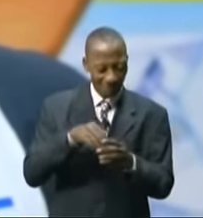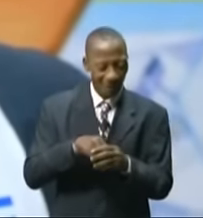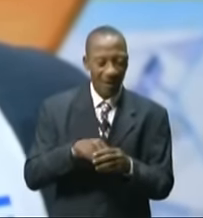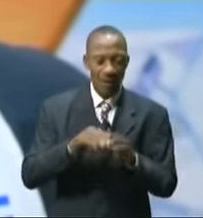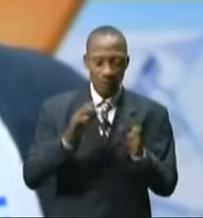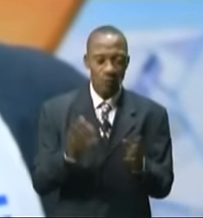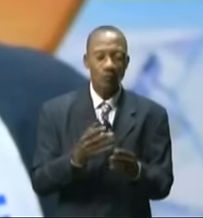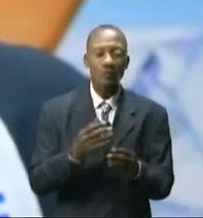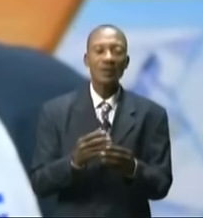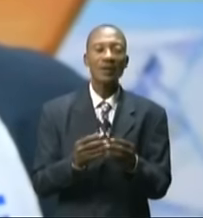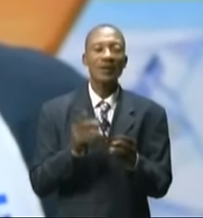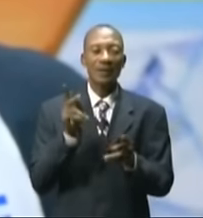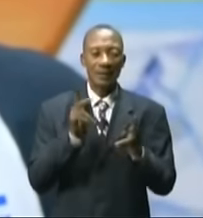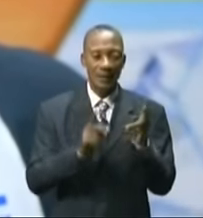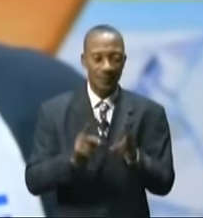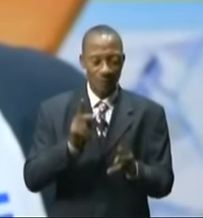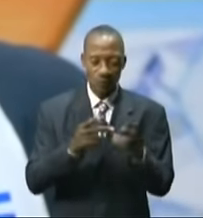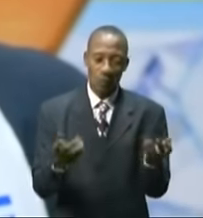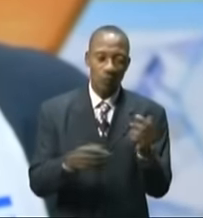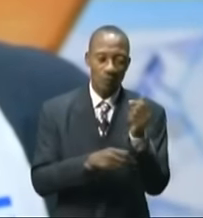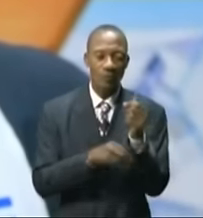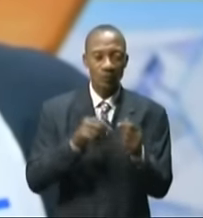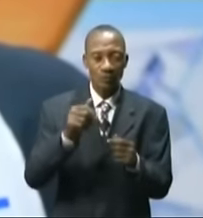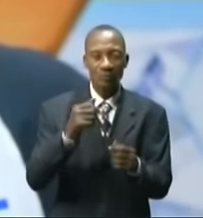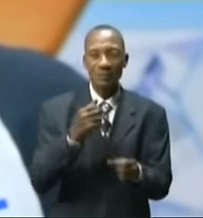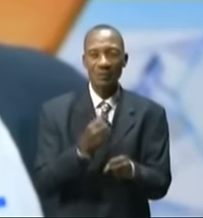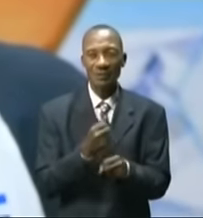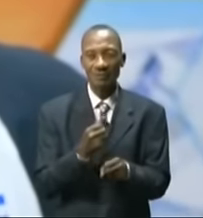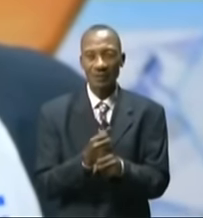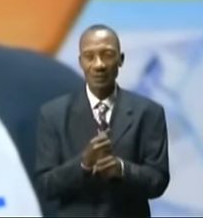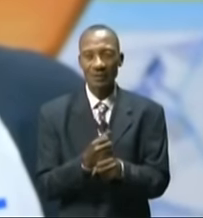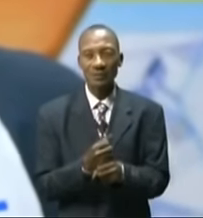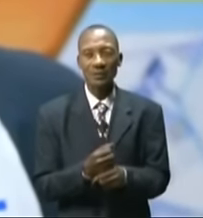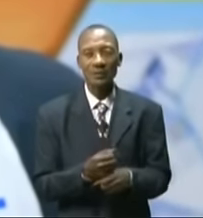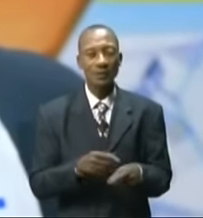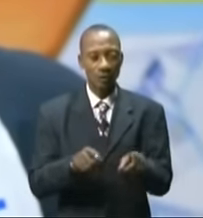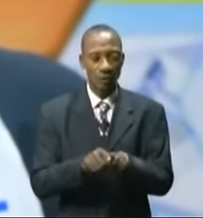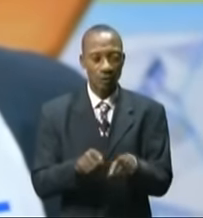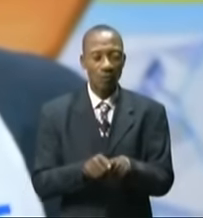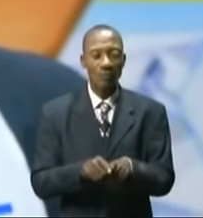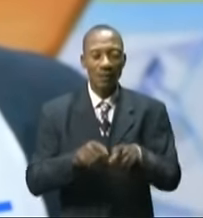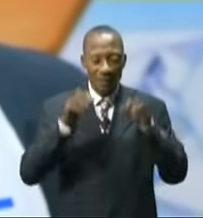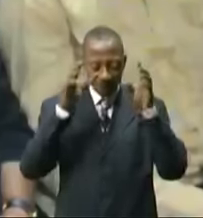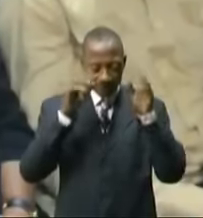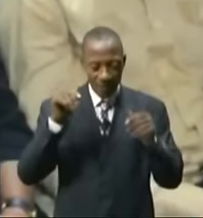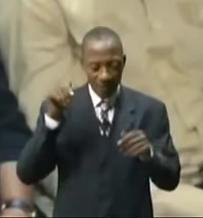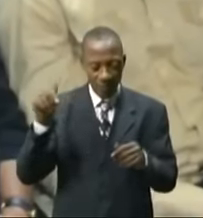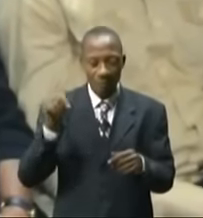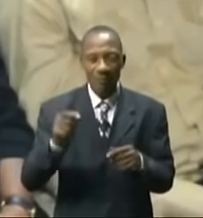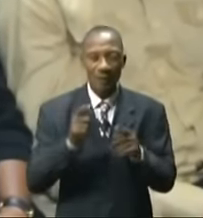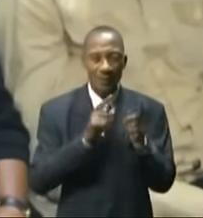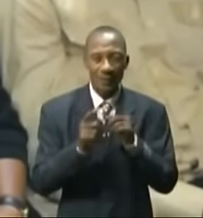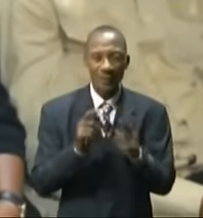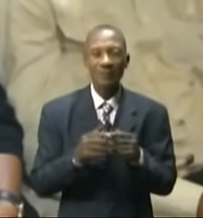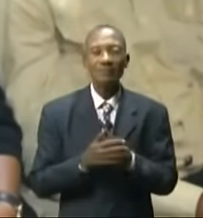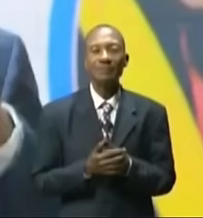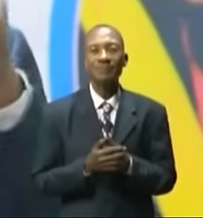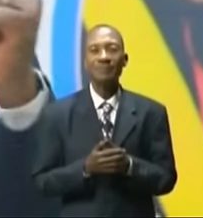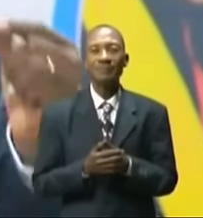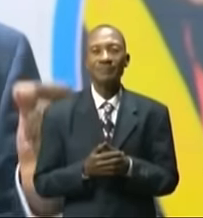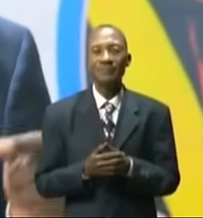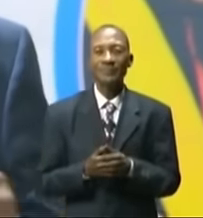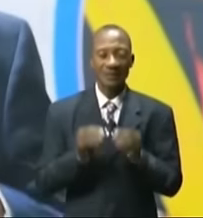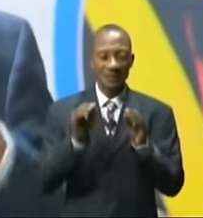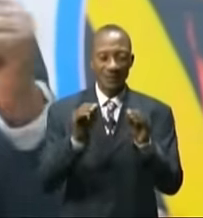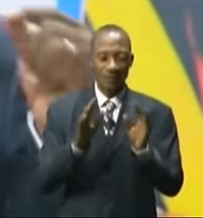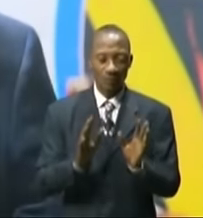les 6 axes développés par le chef de l'État puissent réussir, puissent porter du fruit. Pour le professeur Jean-Marie Béat